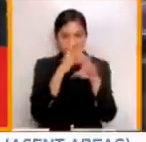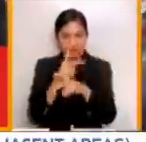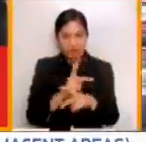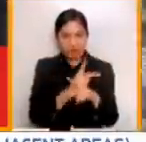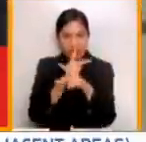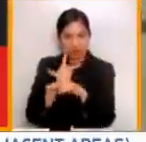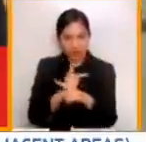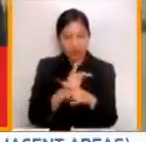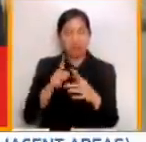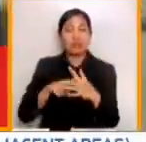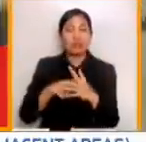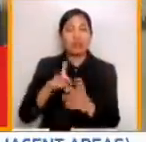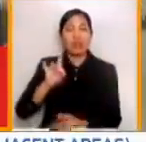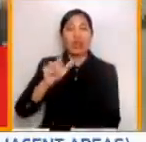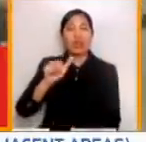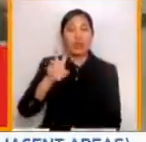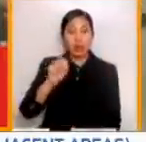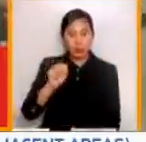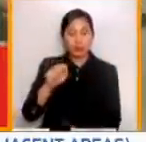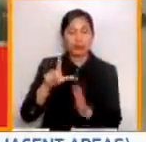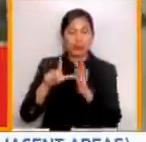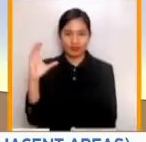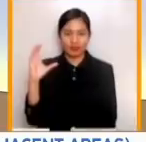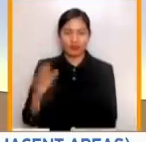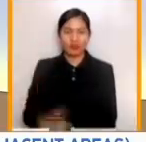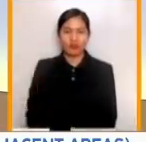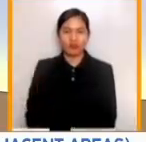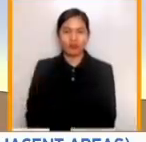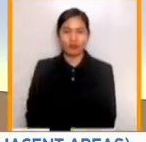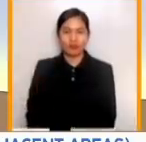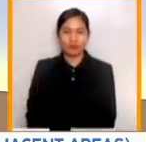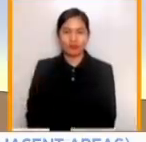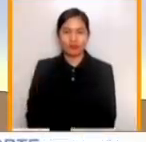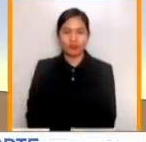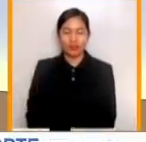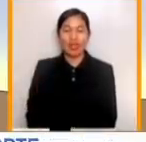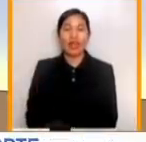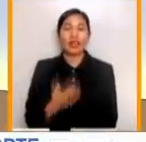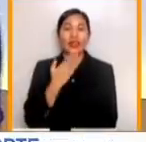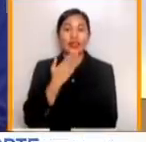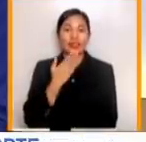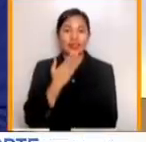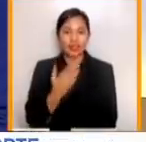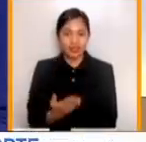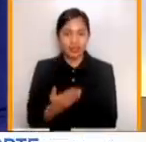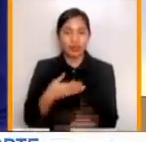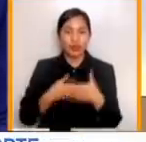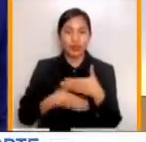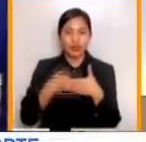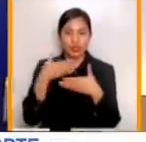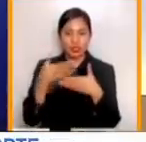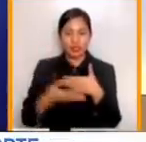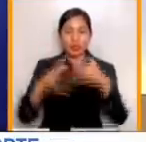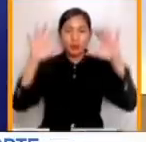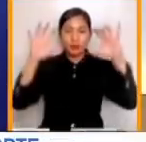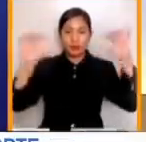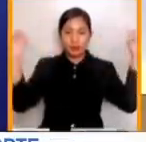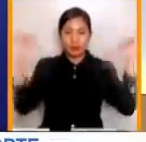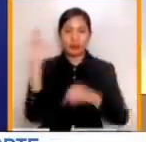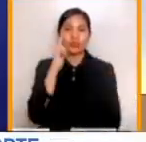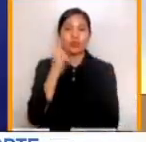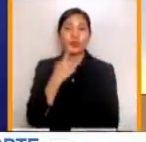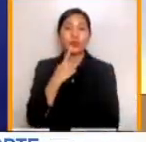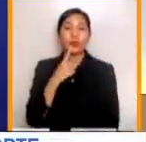8 ng umaga. Yan ang unang balita mula rito sa Pasay City. Salamat, James Agustin. Samantala, iuutos si Pangulong Duterte sa mga opisyal ng